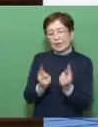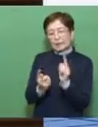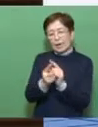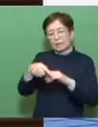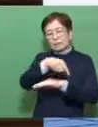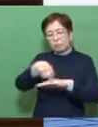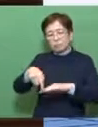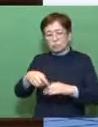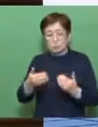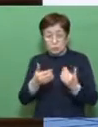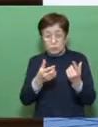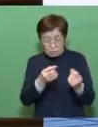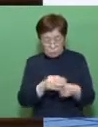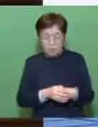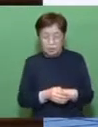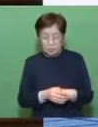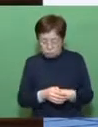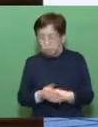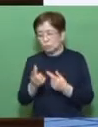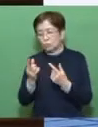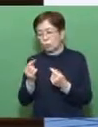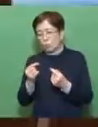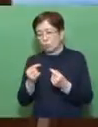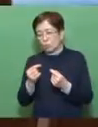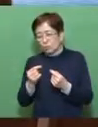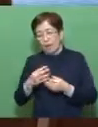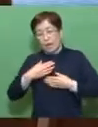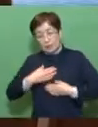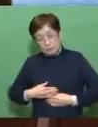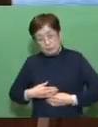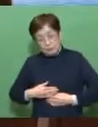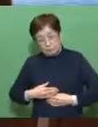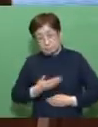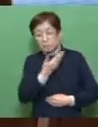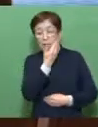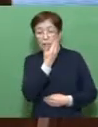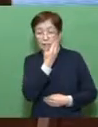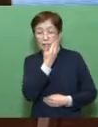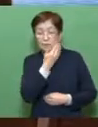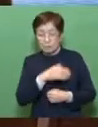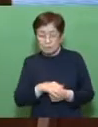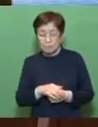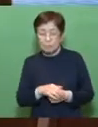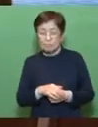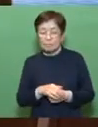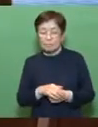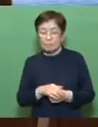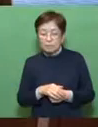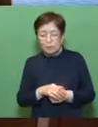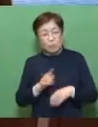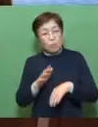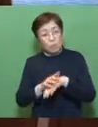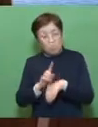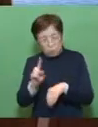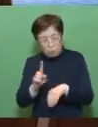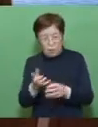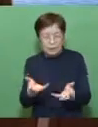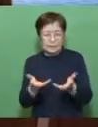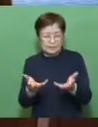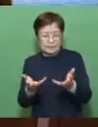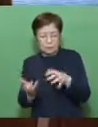ように安全の確保っていうことを第一義にしなきゃいけませんでえまず地震津波